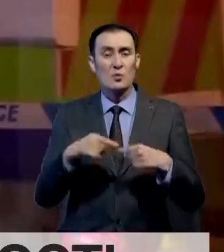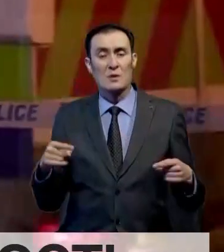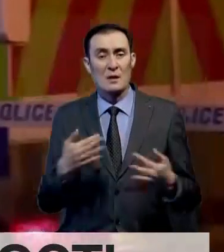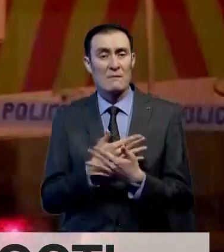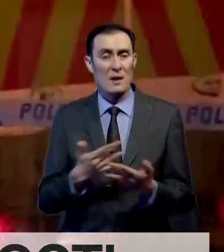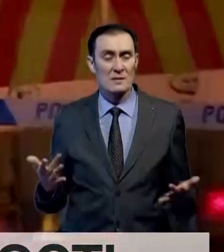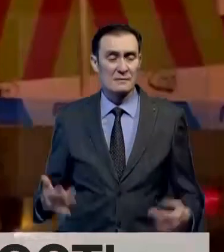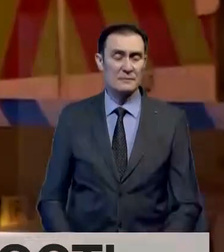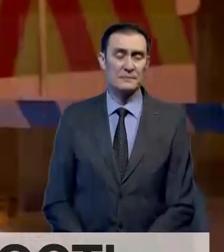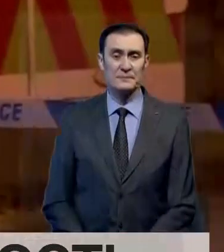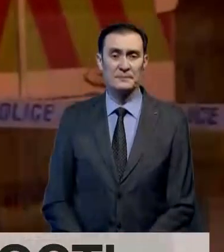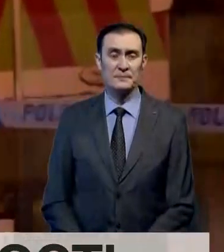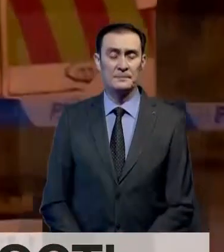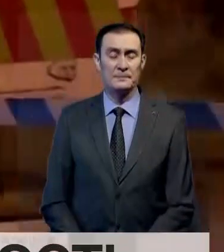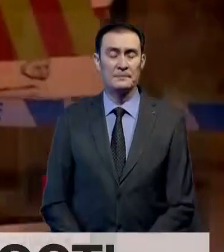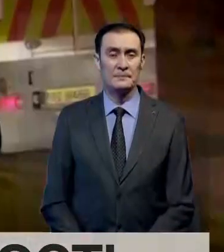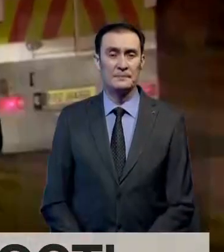других девайсов.